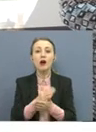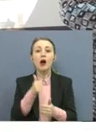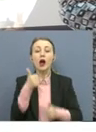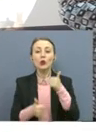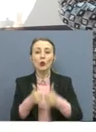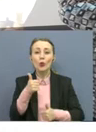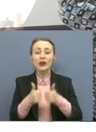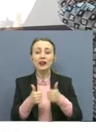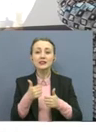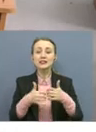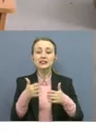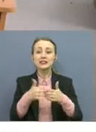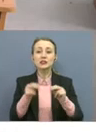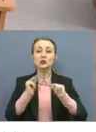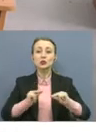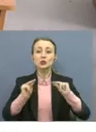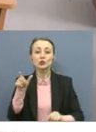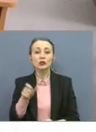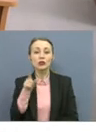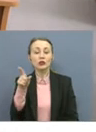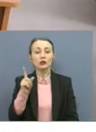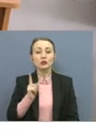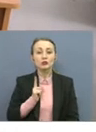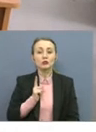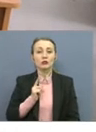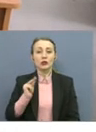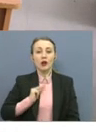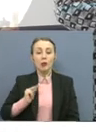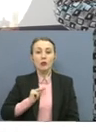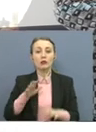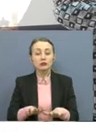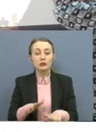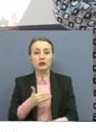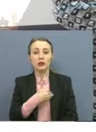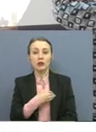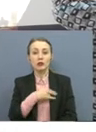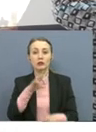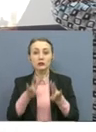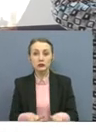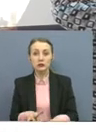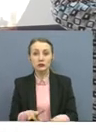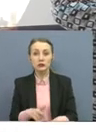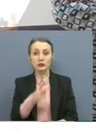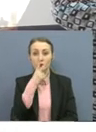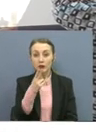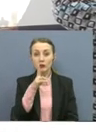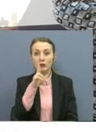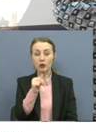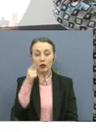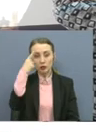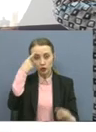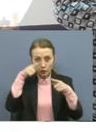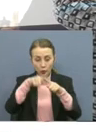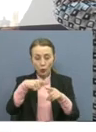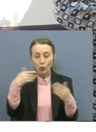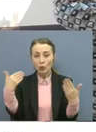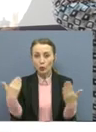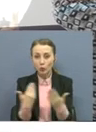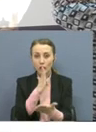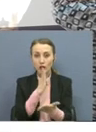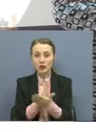но говорит. Здесь Елена, здесь как бы не было по 1000 человек, здесь конкуренция, состязательность среди учителей, методическая работа